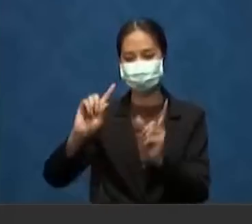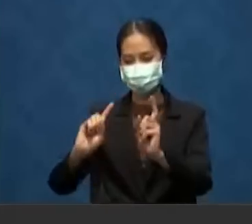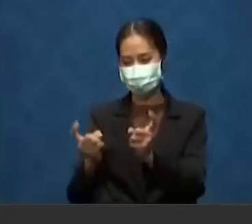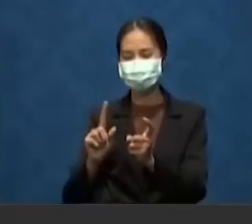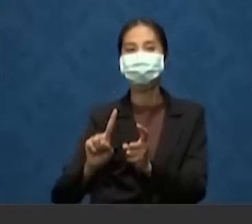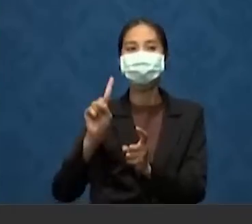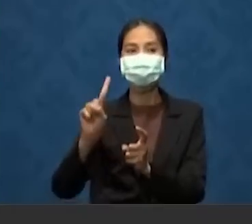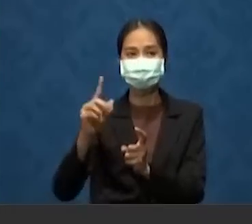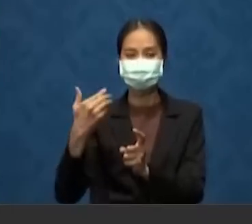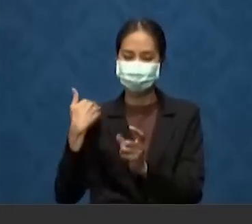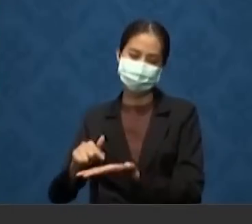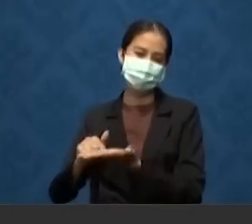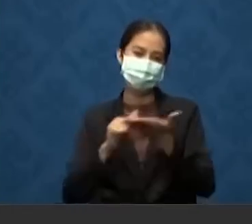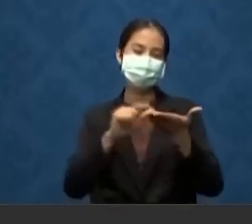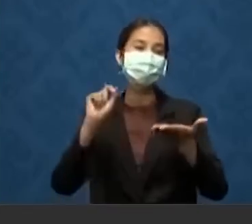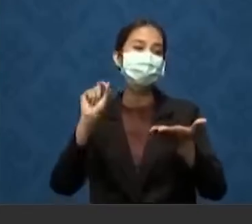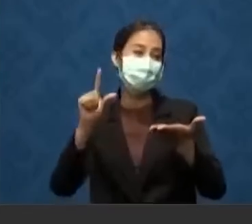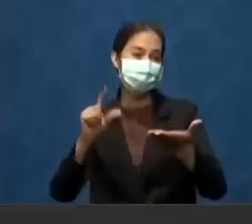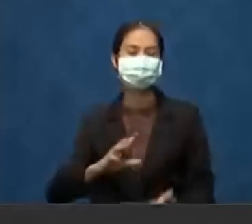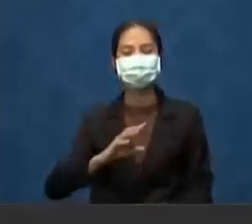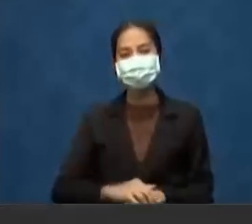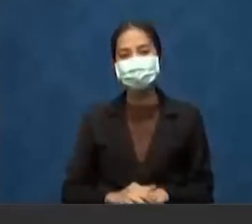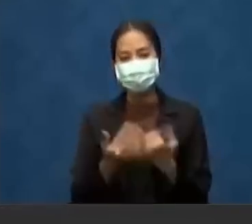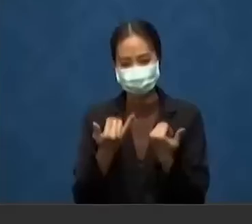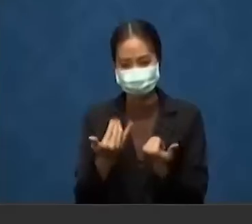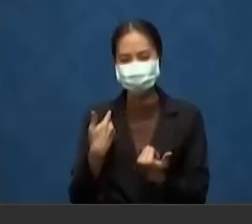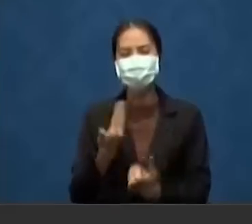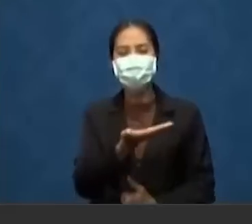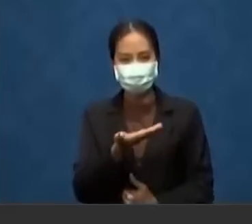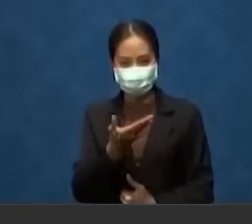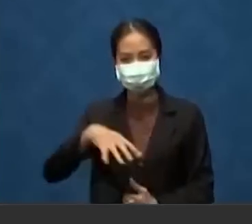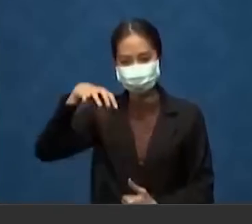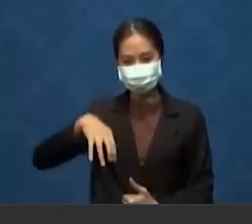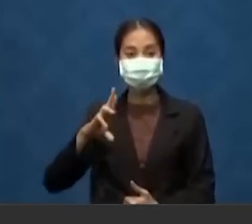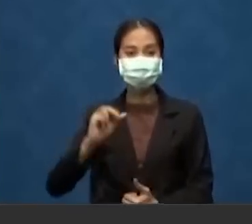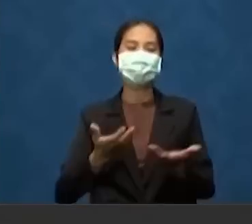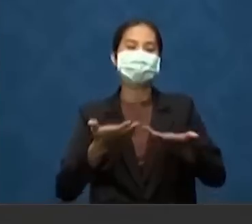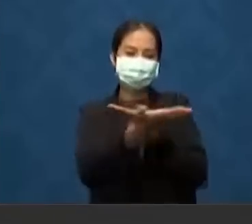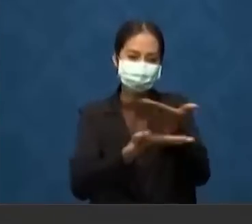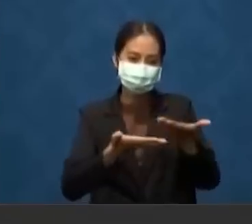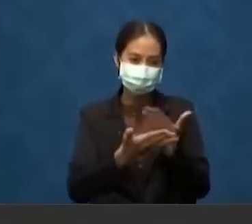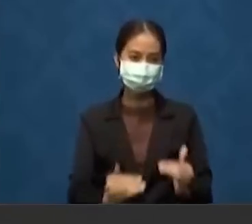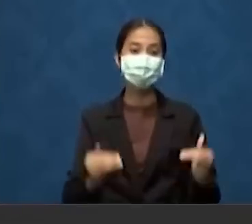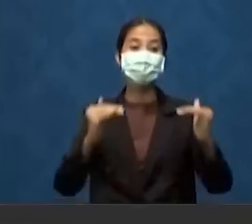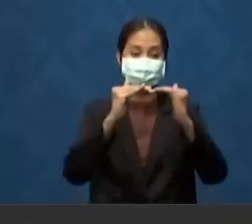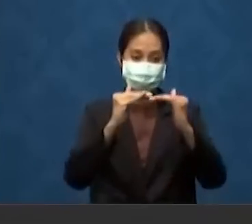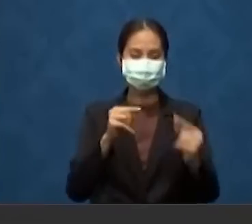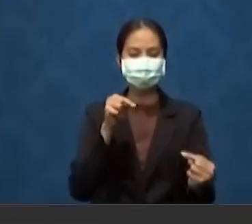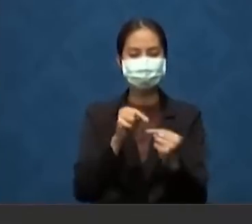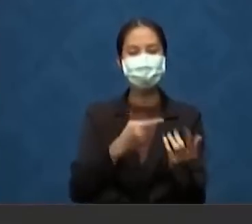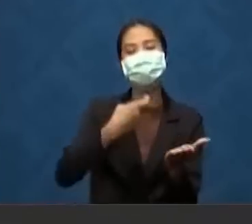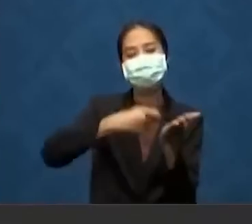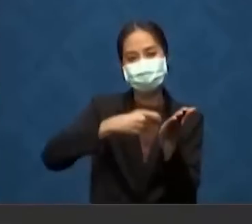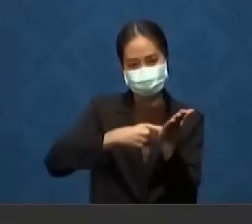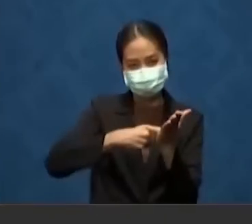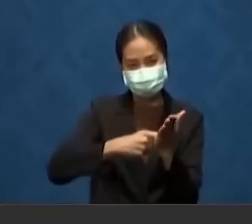เสนอยะติด่วนด้วาจาครับเพื่อขอให้สภาพฤทงนสดรแห่งนี้ได้พิจกรณาเรื่ของสิที่ในการปกันตัวและคามถเรื่องข